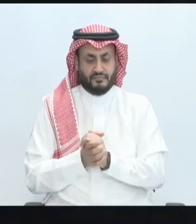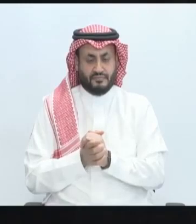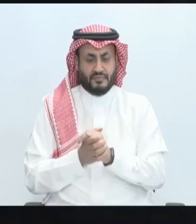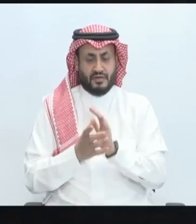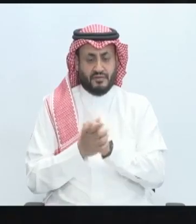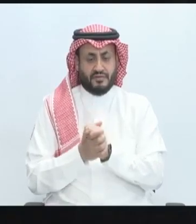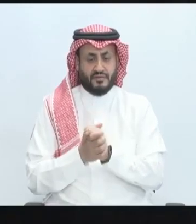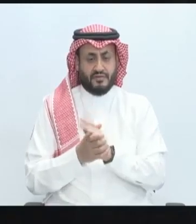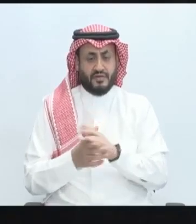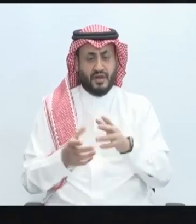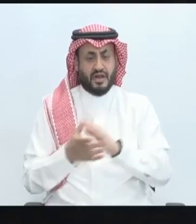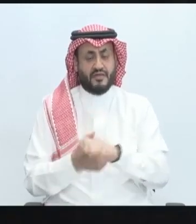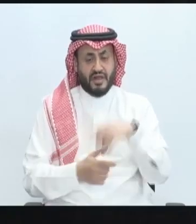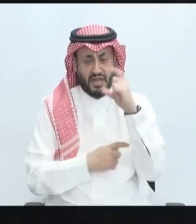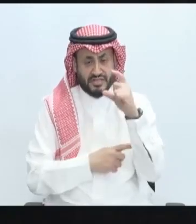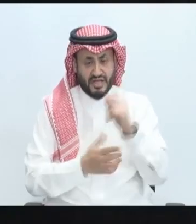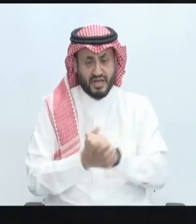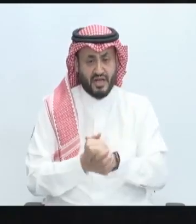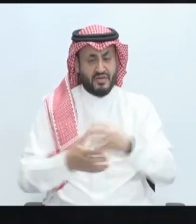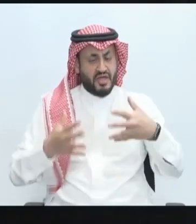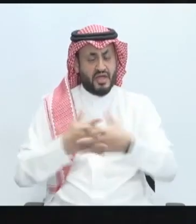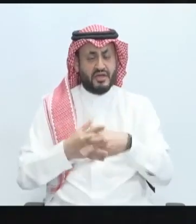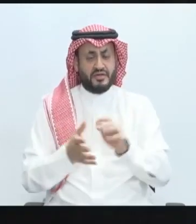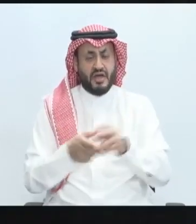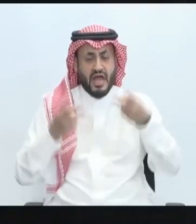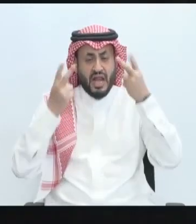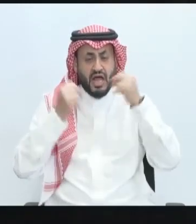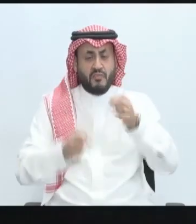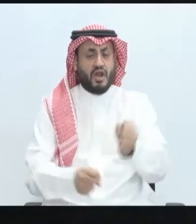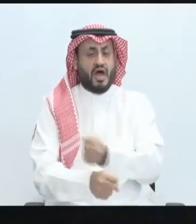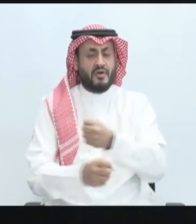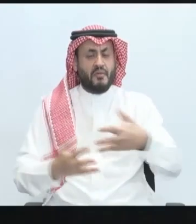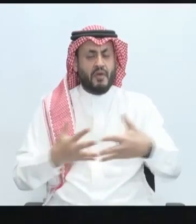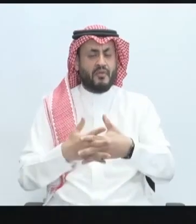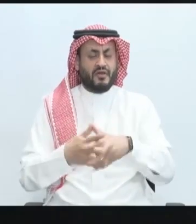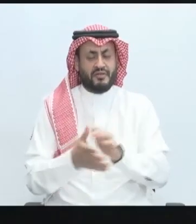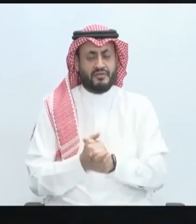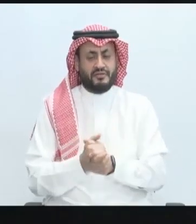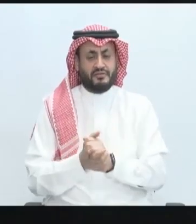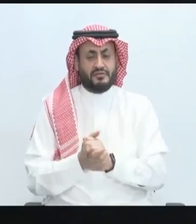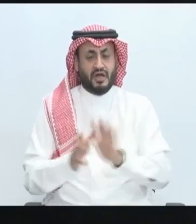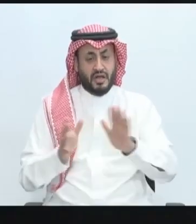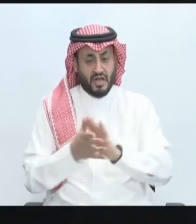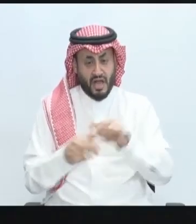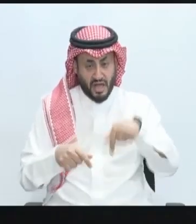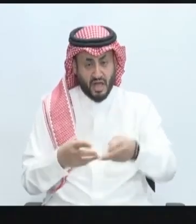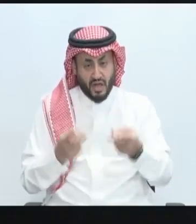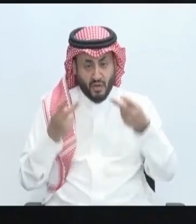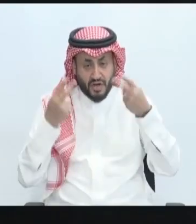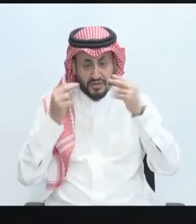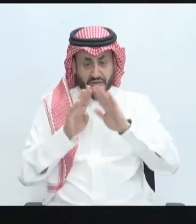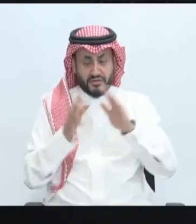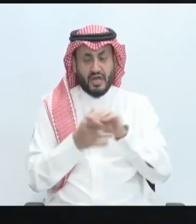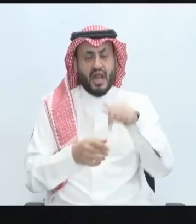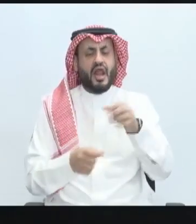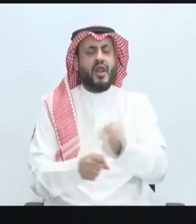العلم والعمل قبل قليل اخذنا كثير من العلم معنى الايات وتفسيرها وبعض الفوائد حولها